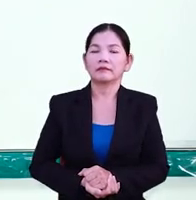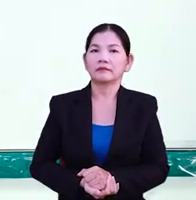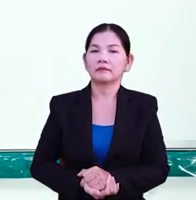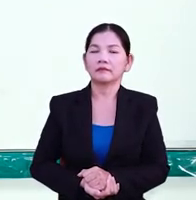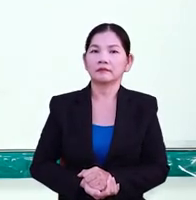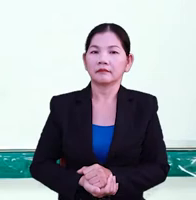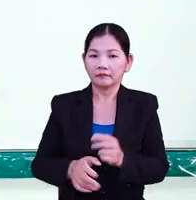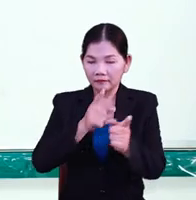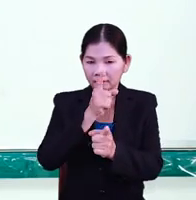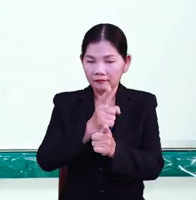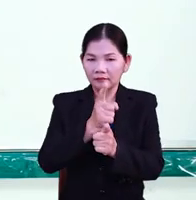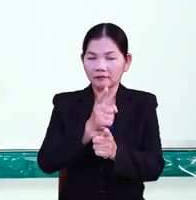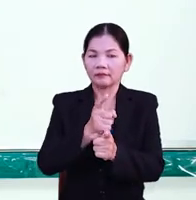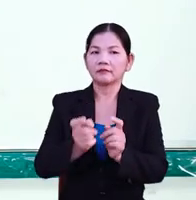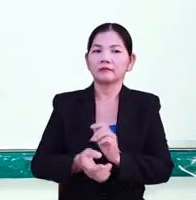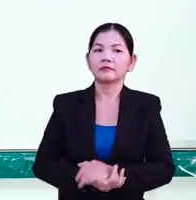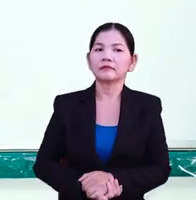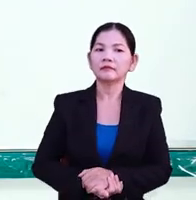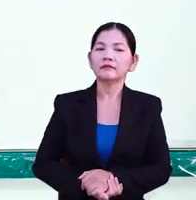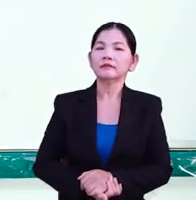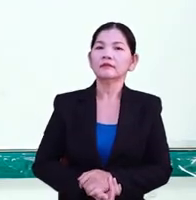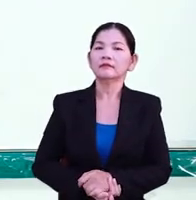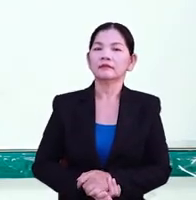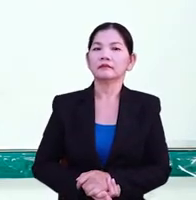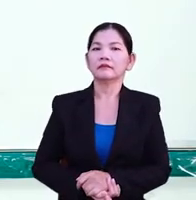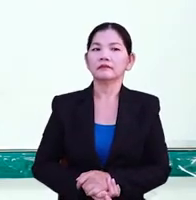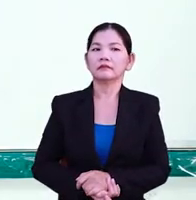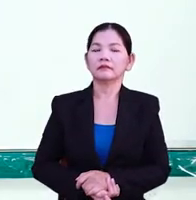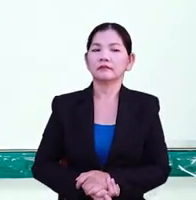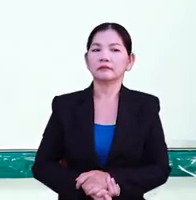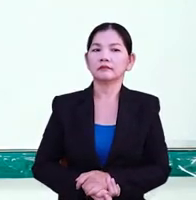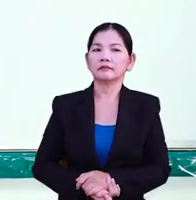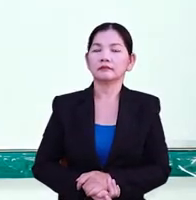ឆ្លើយបានត្រឹមត្រូវណាកូនណា